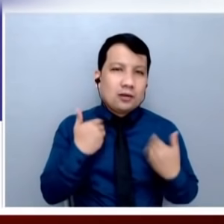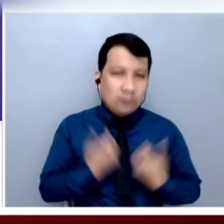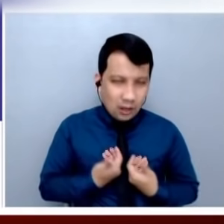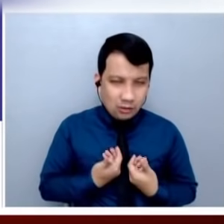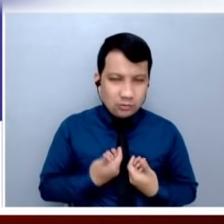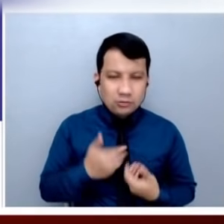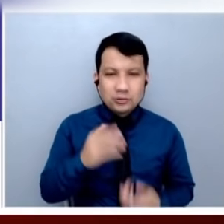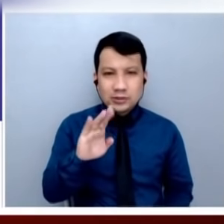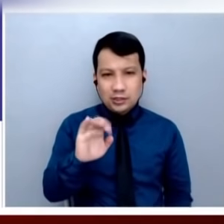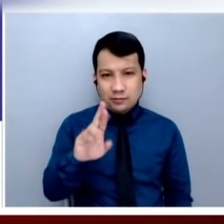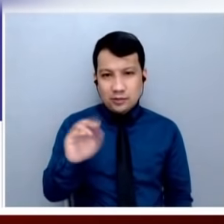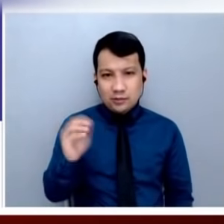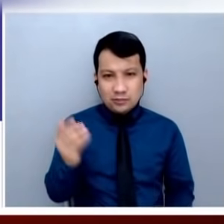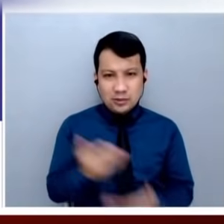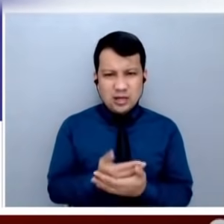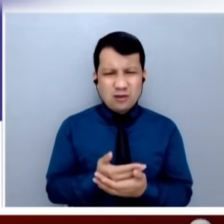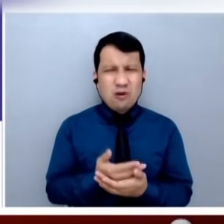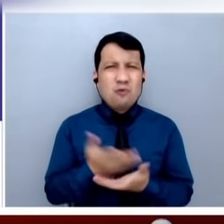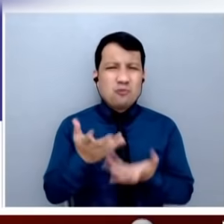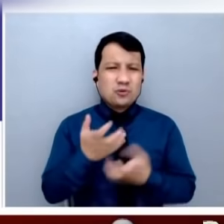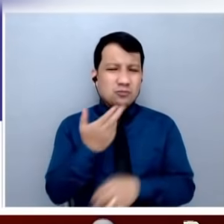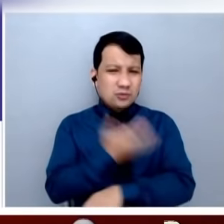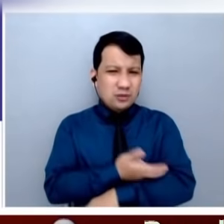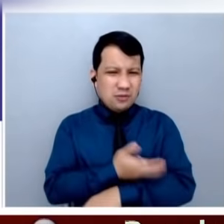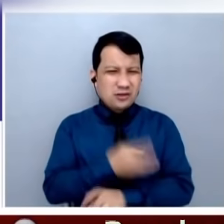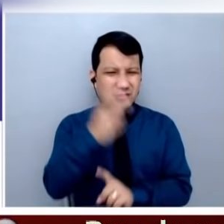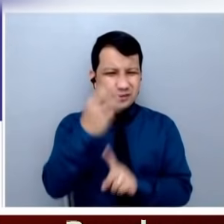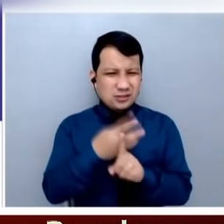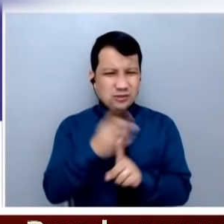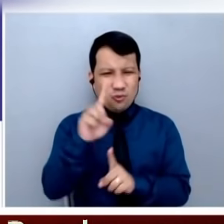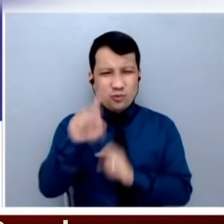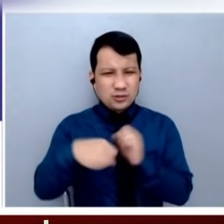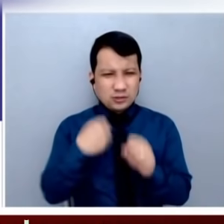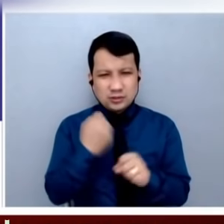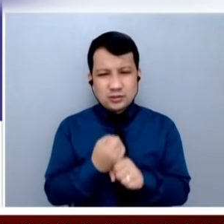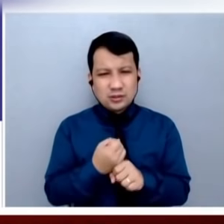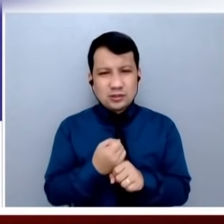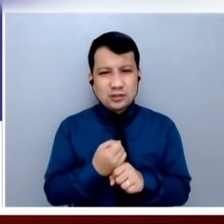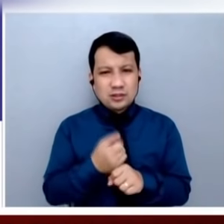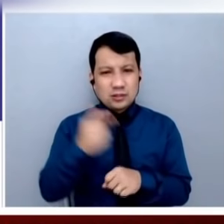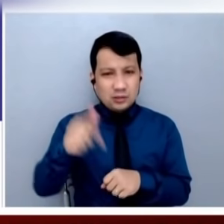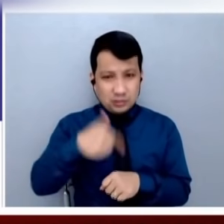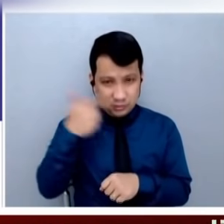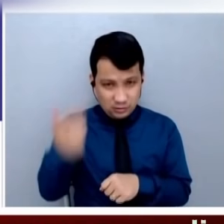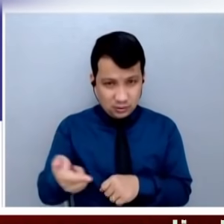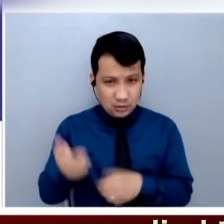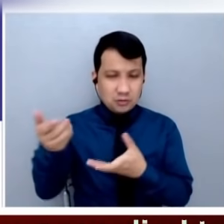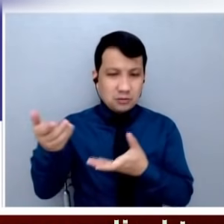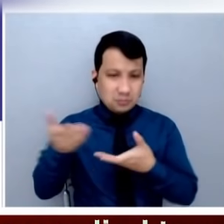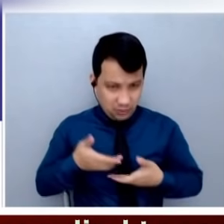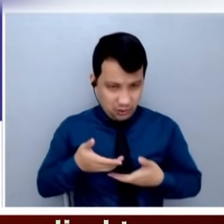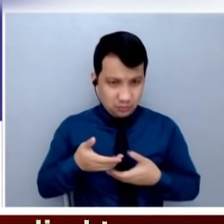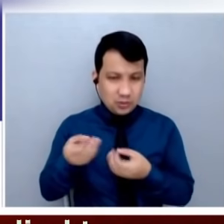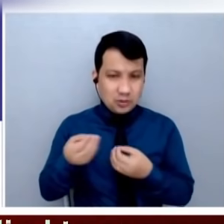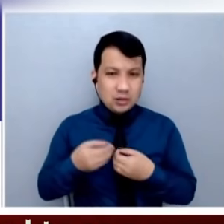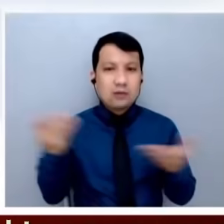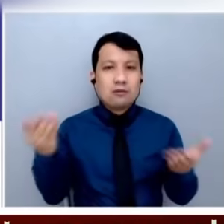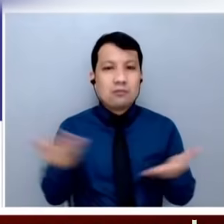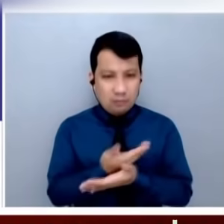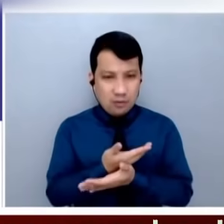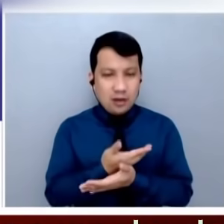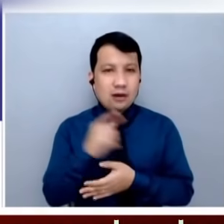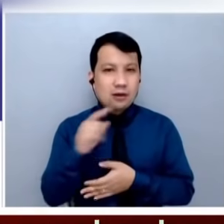sobra. Gusto kong magpahinga kahit 6 months to 1 year para pag sa susunod na may i-offer sa akin, may bago naman